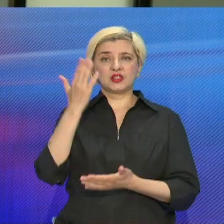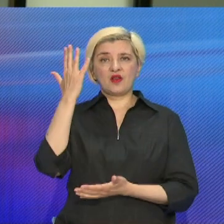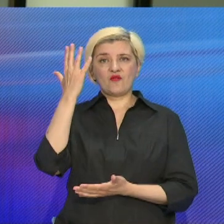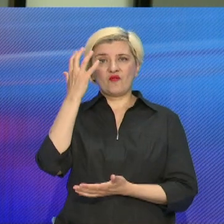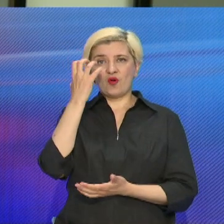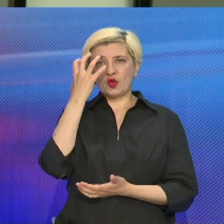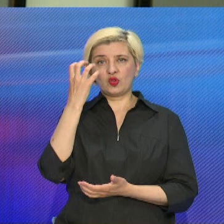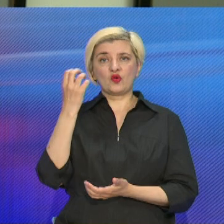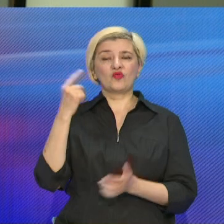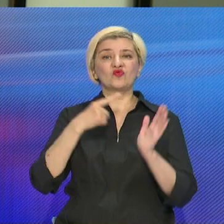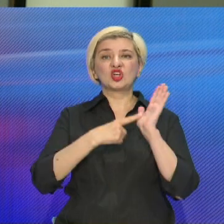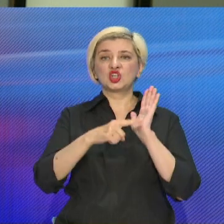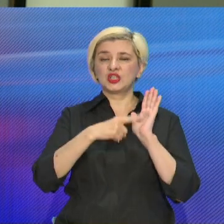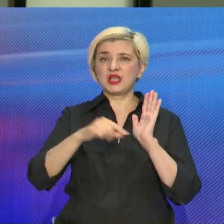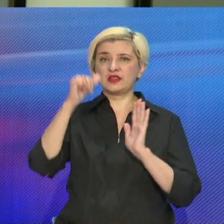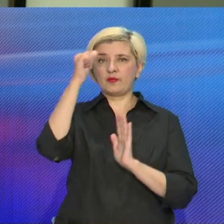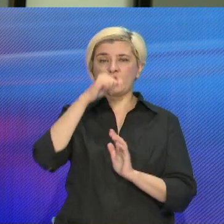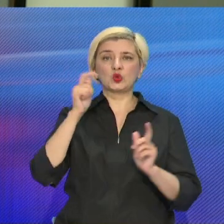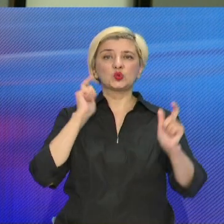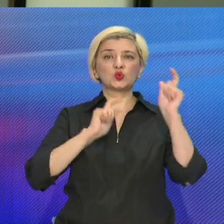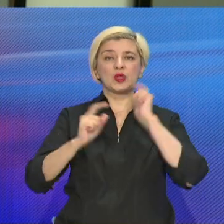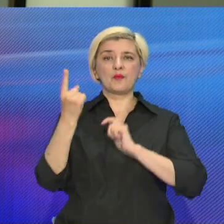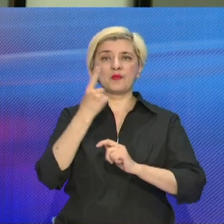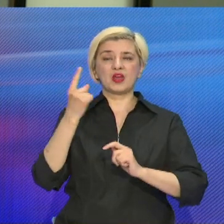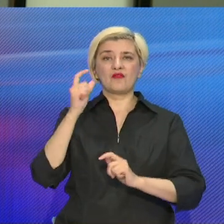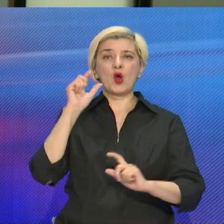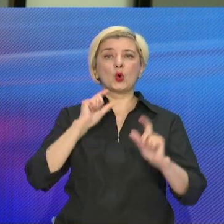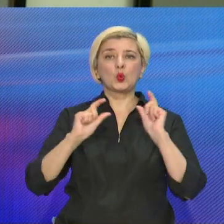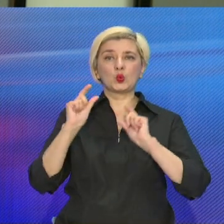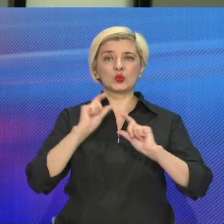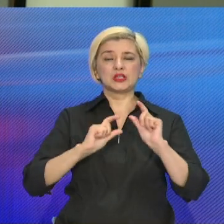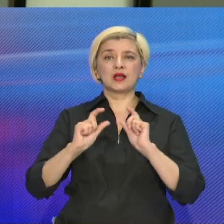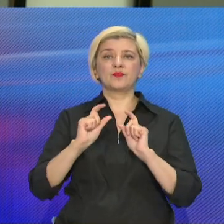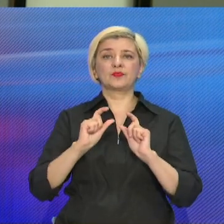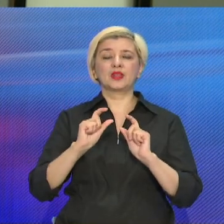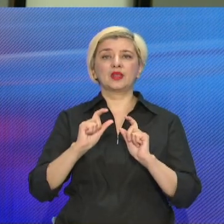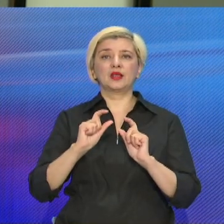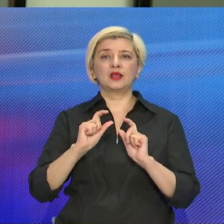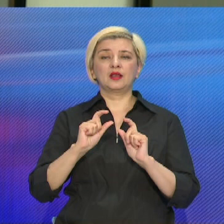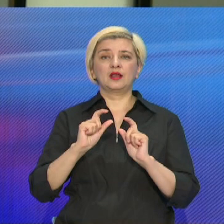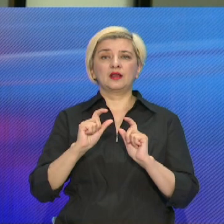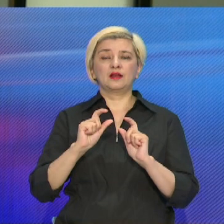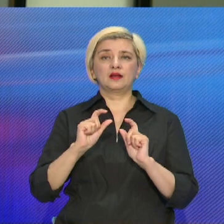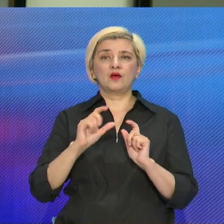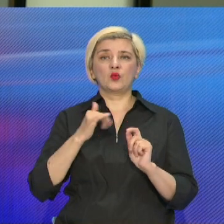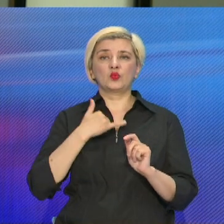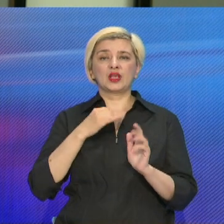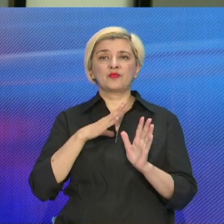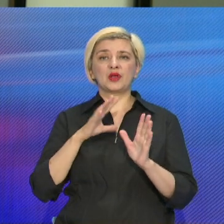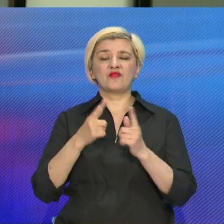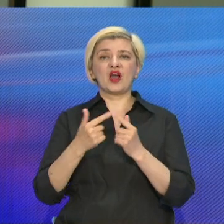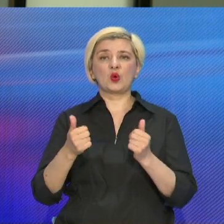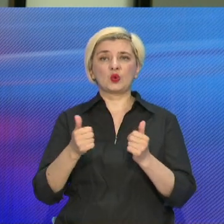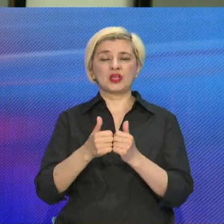в 60-м году студентом первого курса Центральной школы тренеров России. У нас был факультатив